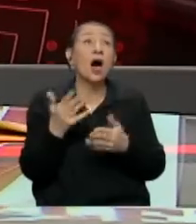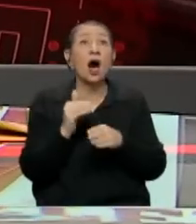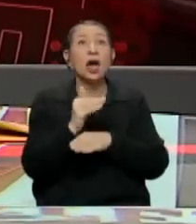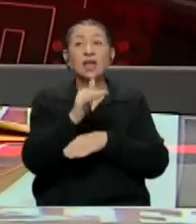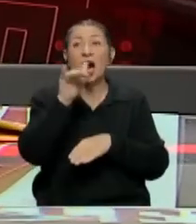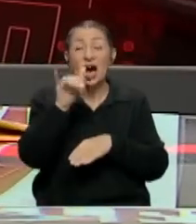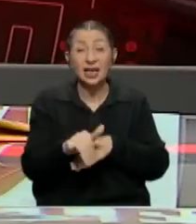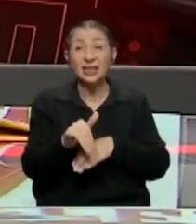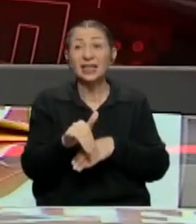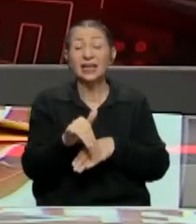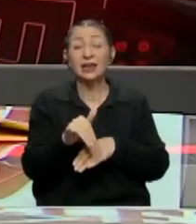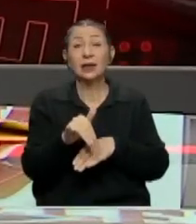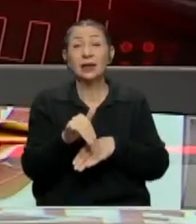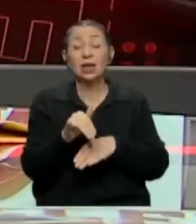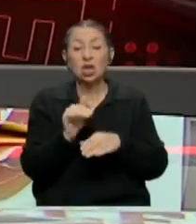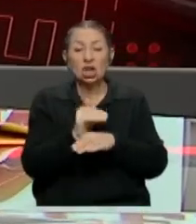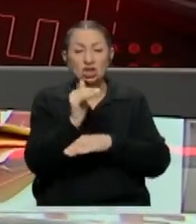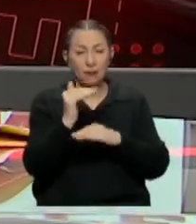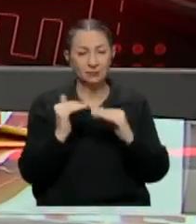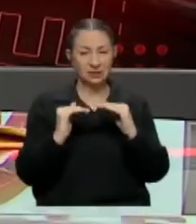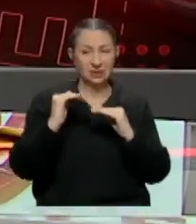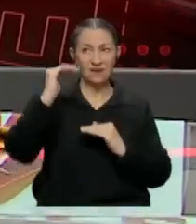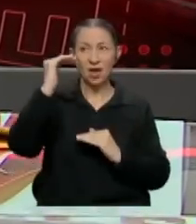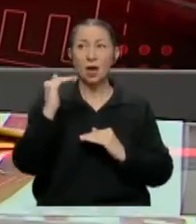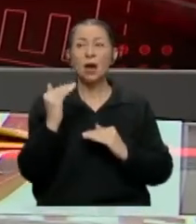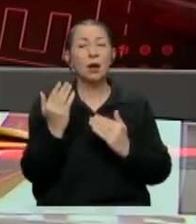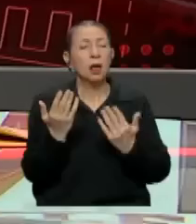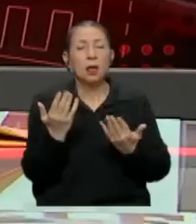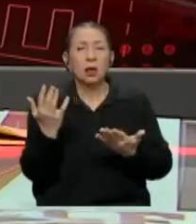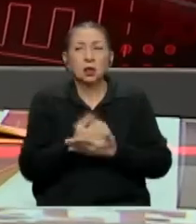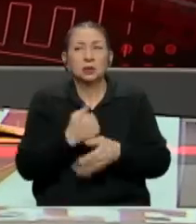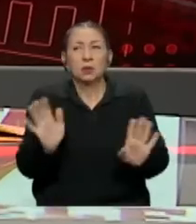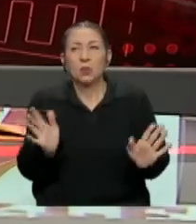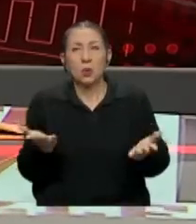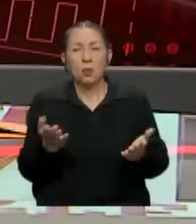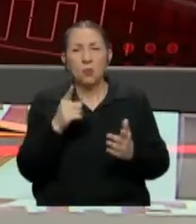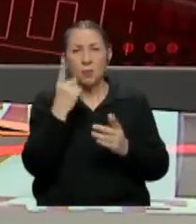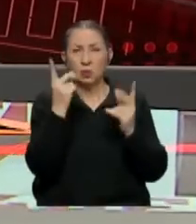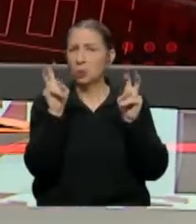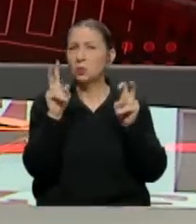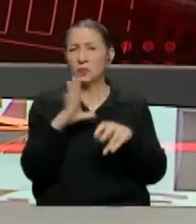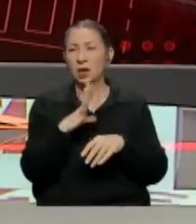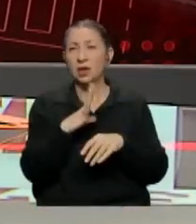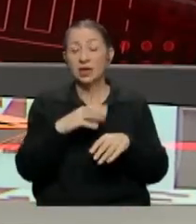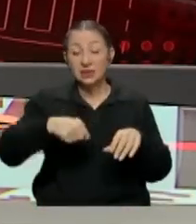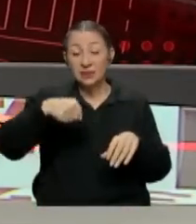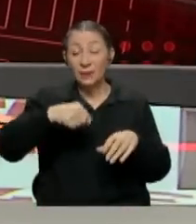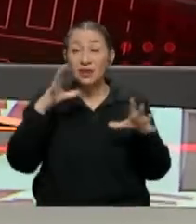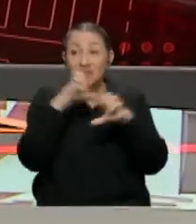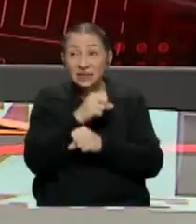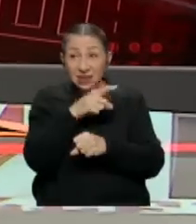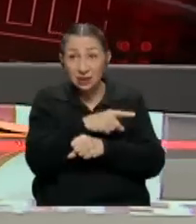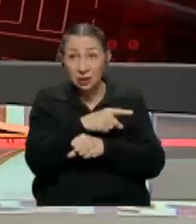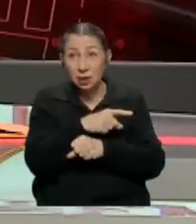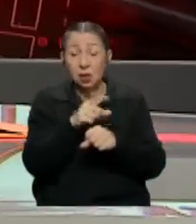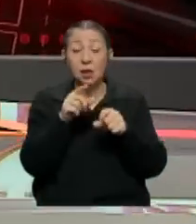hayatta hak ettikleri yaşam seviyesini elde edemiyor böyle bir mesele var sepet gizlendi